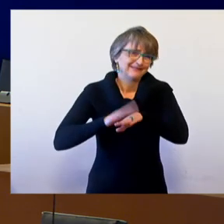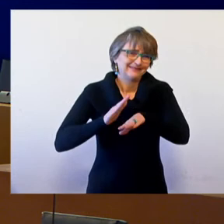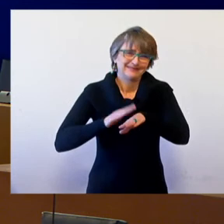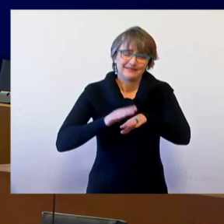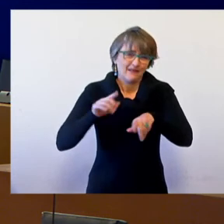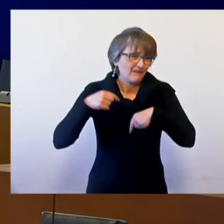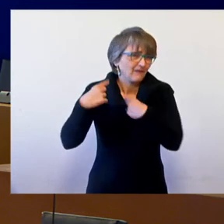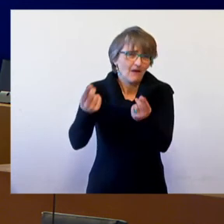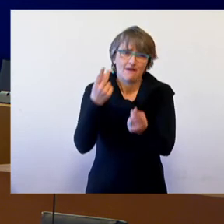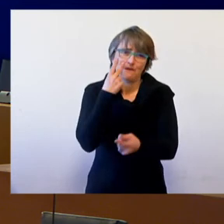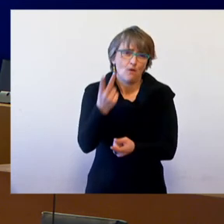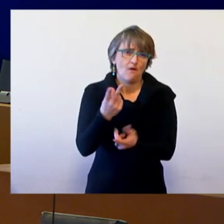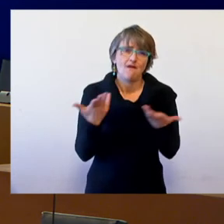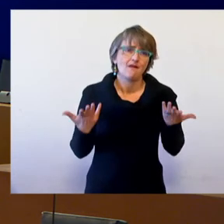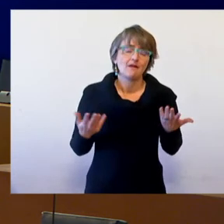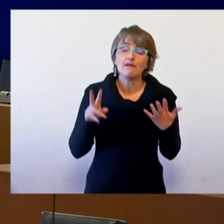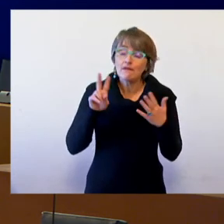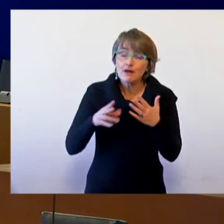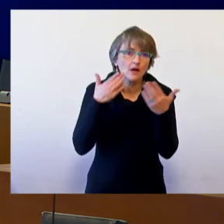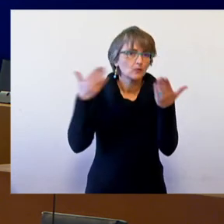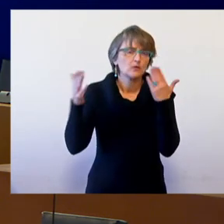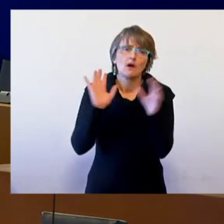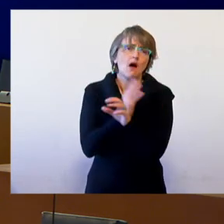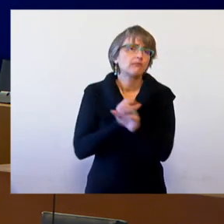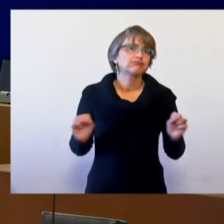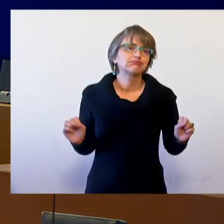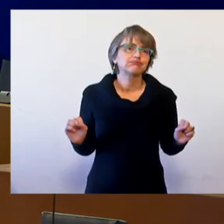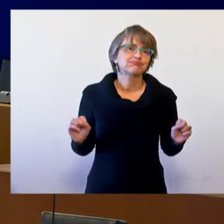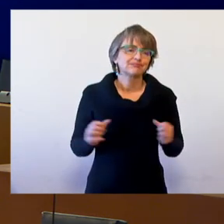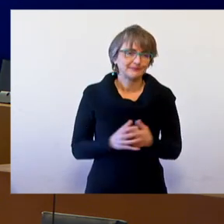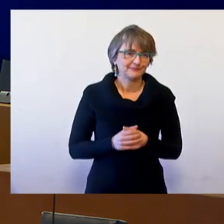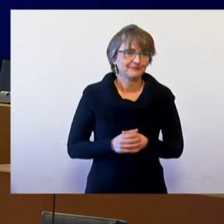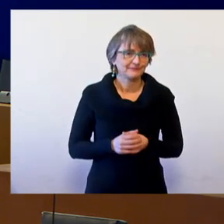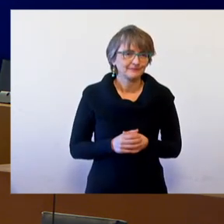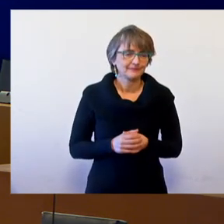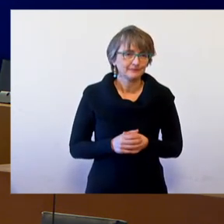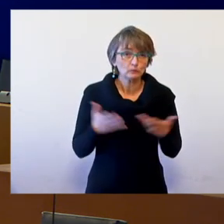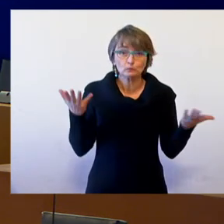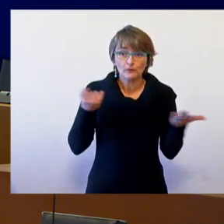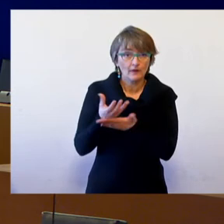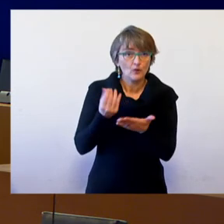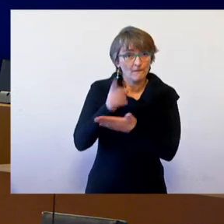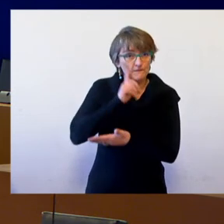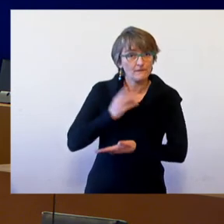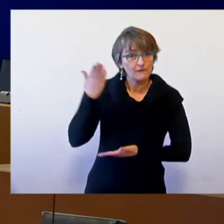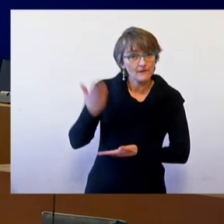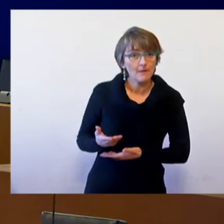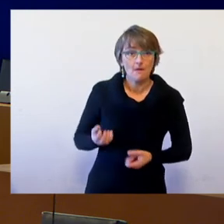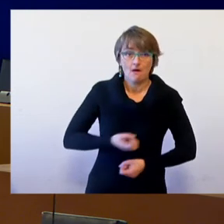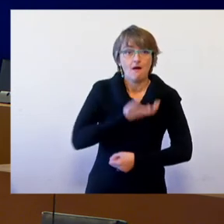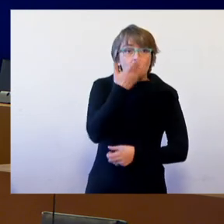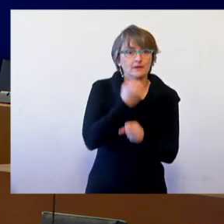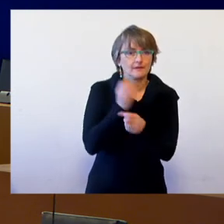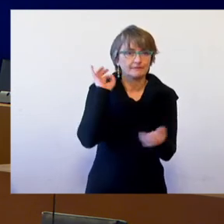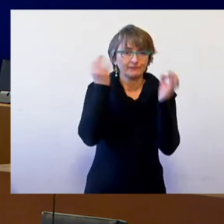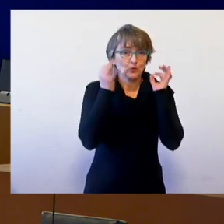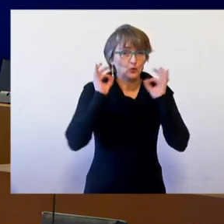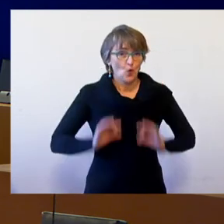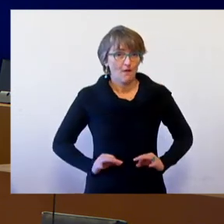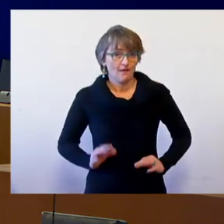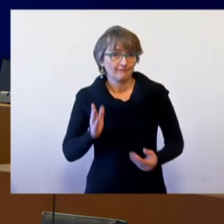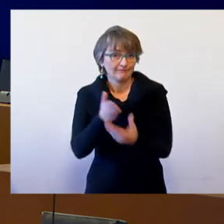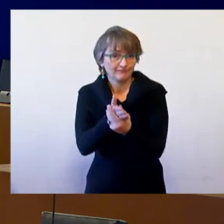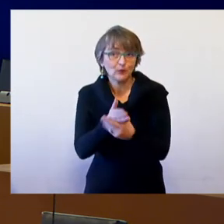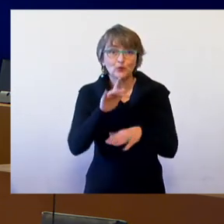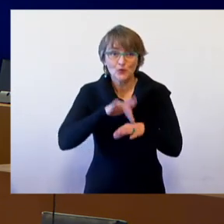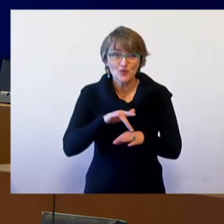parce que c'est une exposition formidable. Pour info, c'est une artiste aussi qui travaille avec les scolaires. Elle a reçu